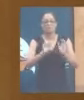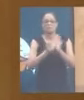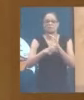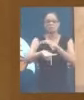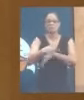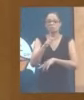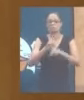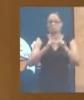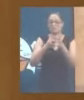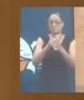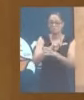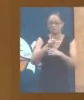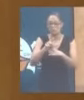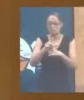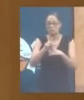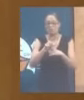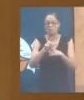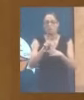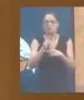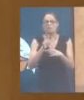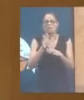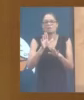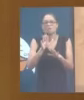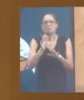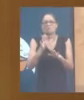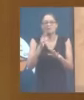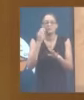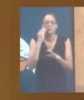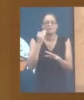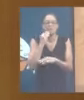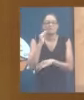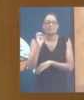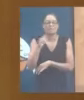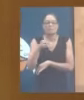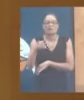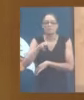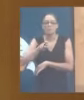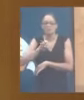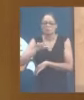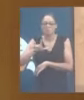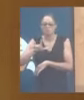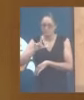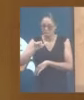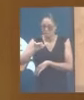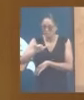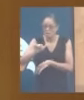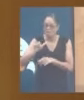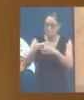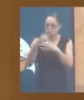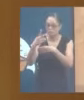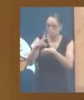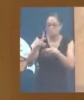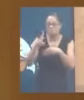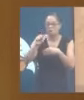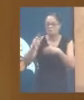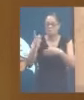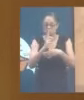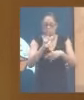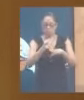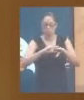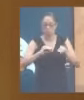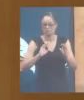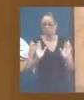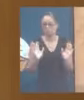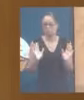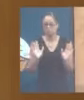juillet 2022. Il me semble que Mme Christiane Emmanuel de votre groupe était présente. Donc, on y tient vraiment. Il ne